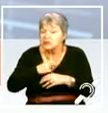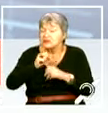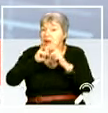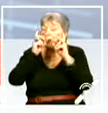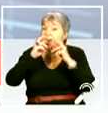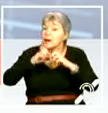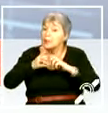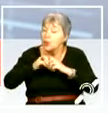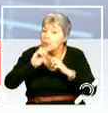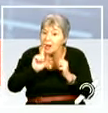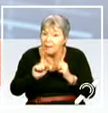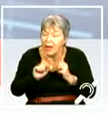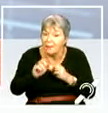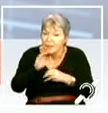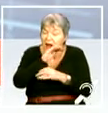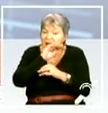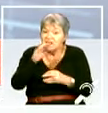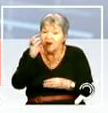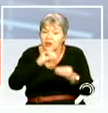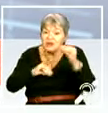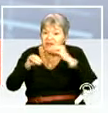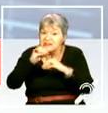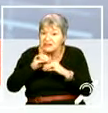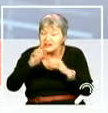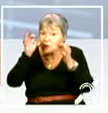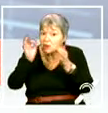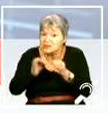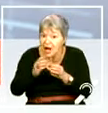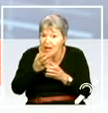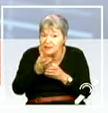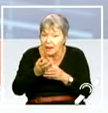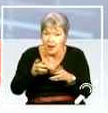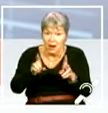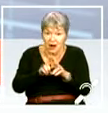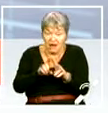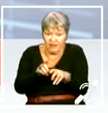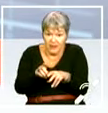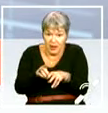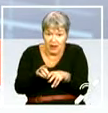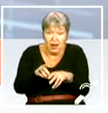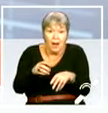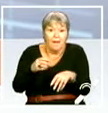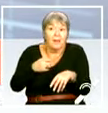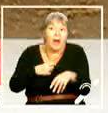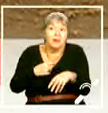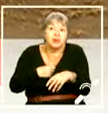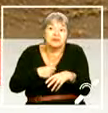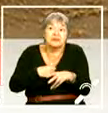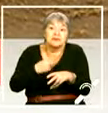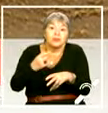primul rând, este posibil ca nivelul investițiilor să se reducă. De asemenea, sunt posibilități mai reduse de creșterea